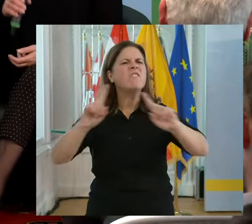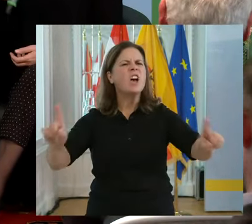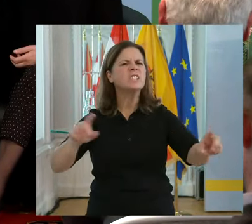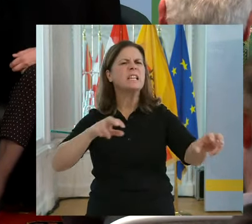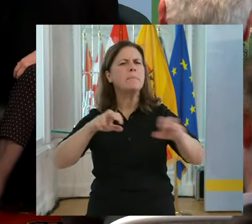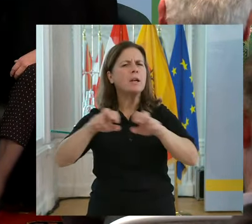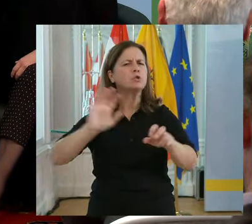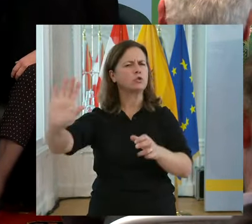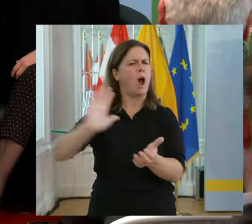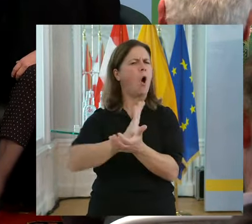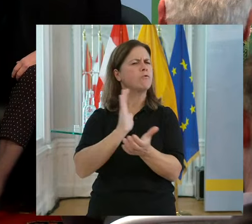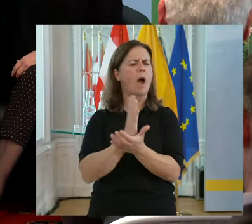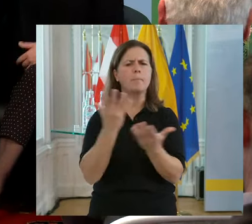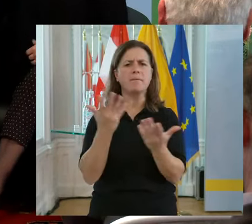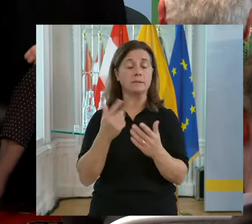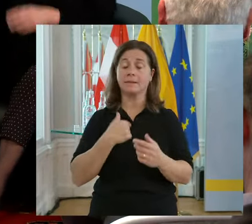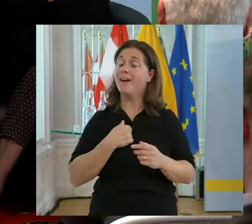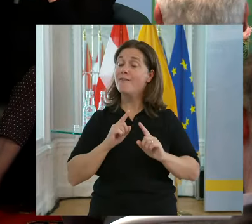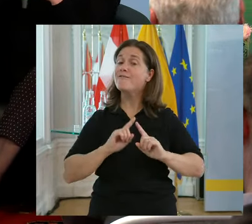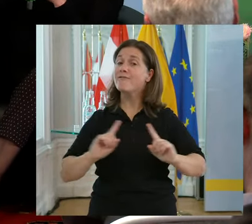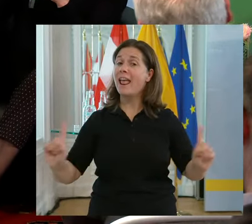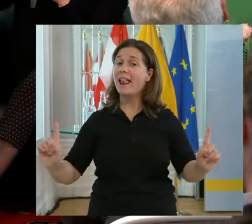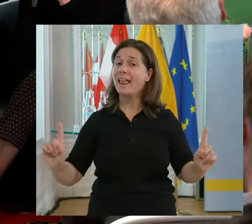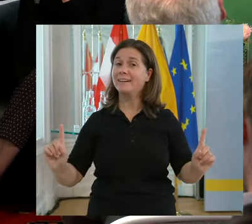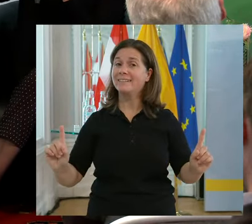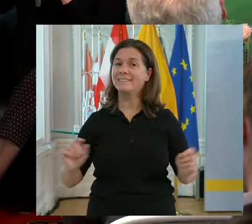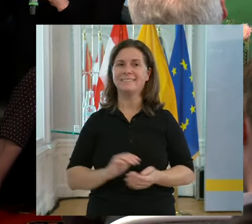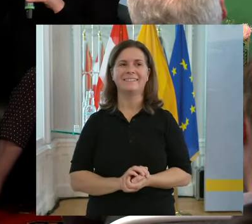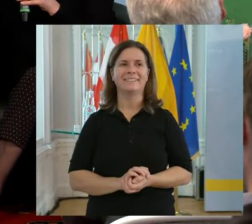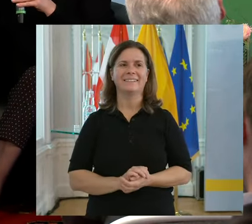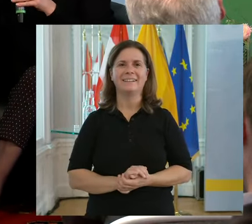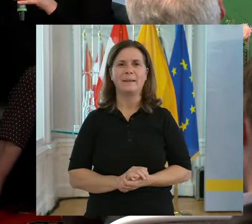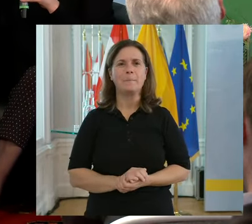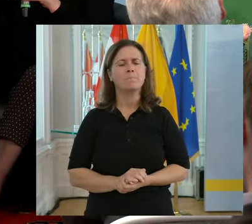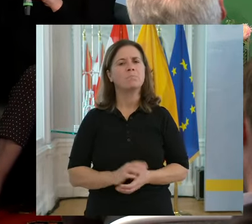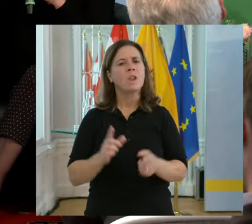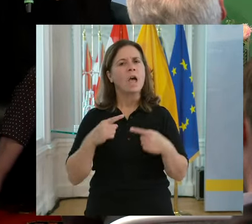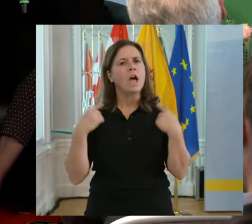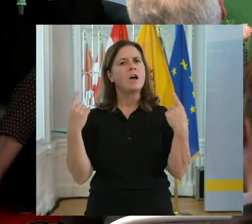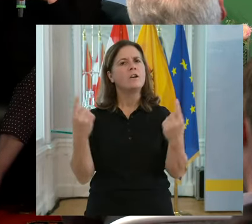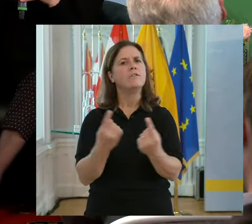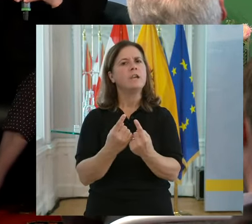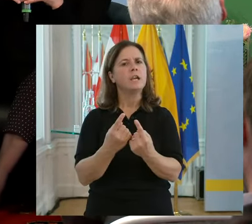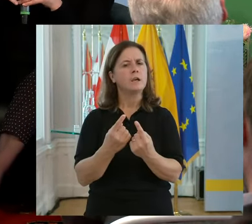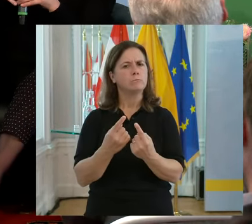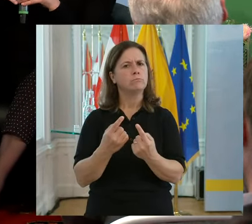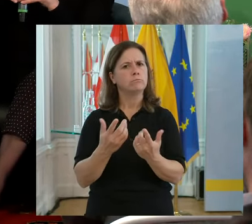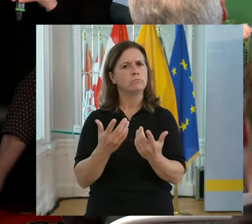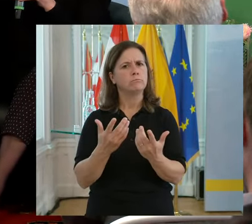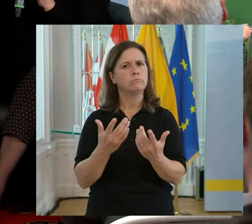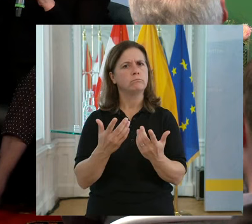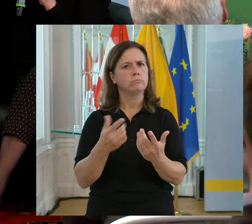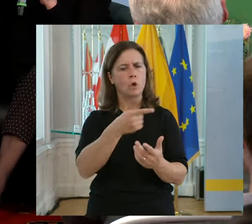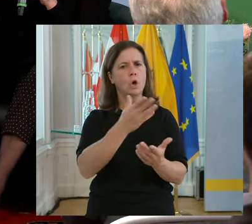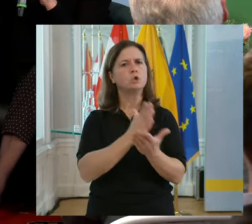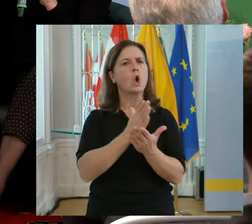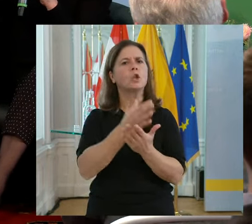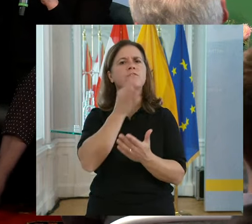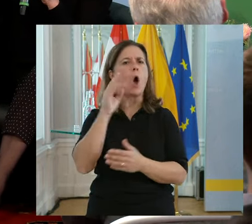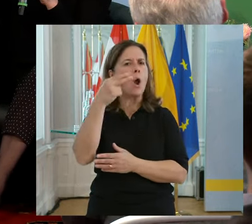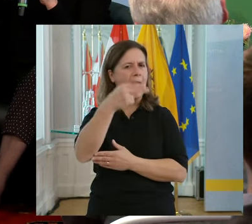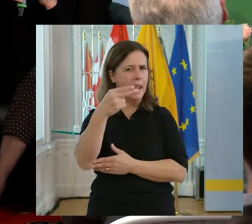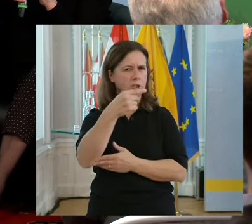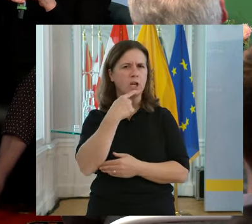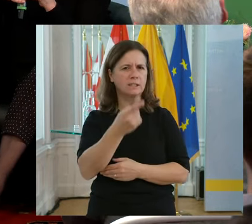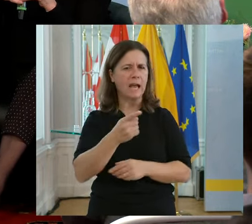Was ist Ihre Aufgabe? Viel. Ja. Wie schon Frau Herrlitschka ausgeführt hat,